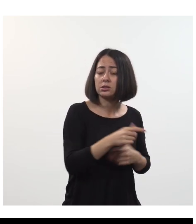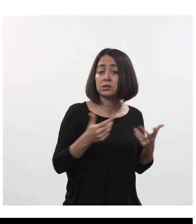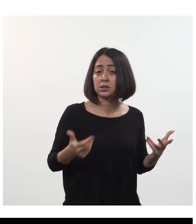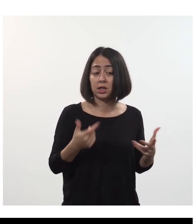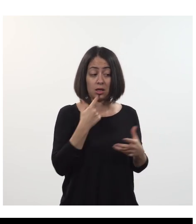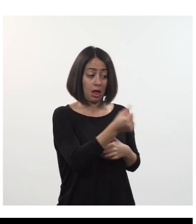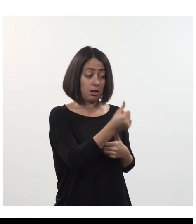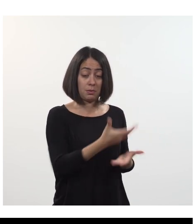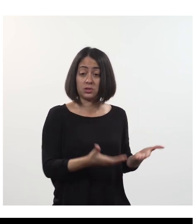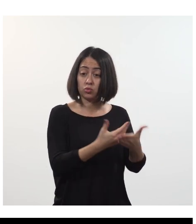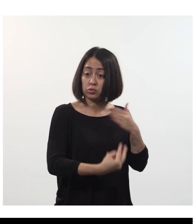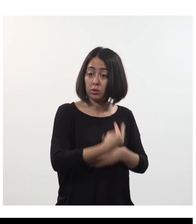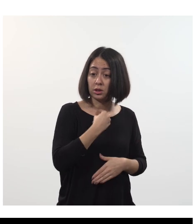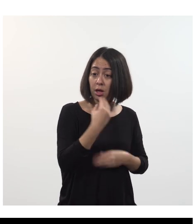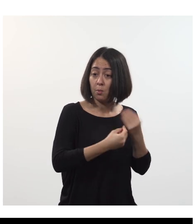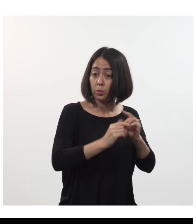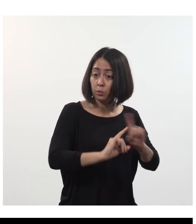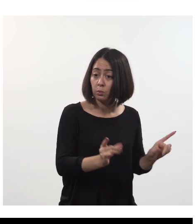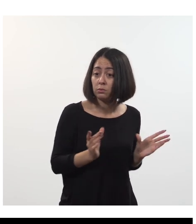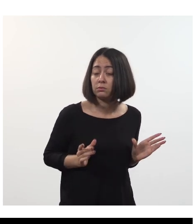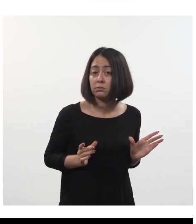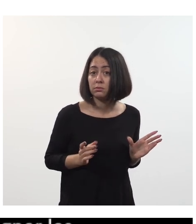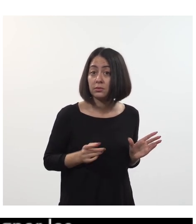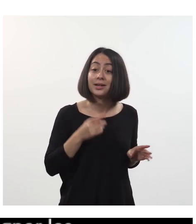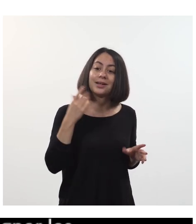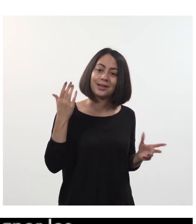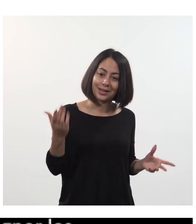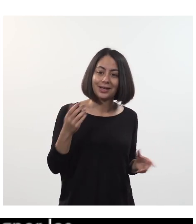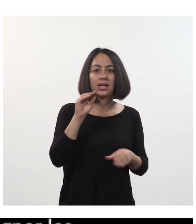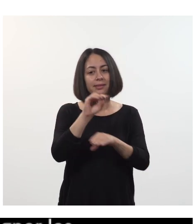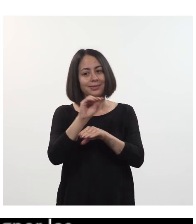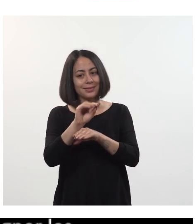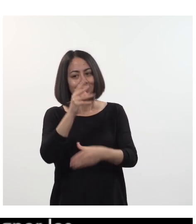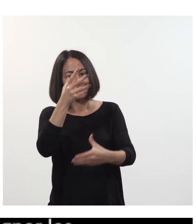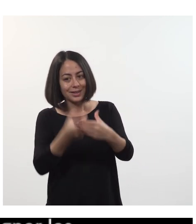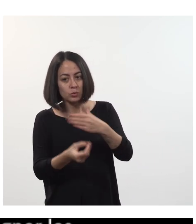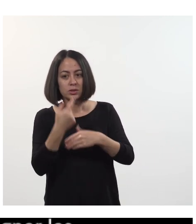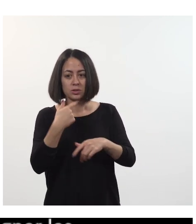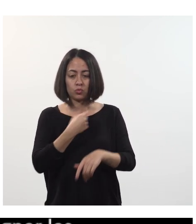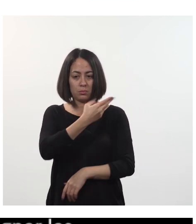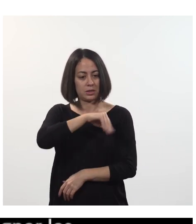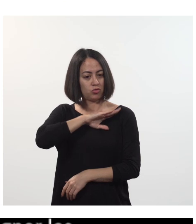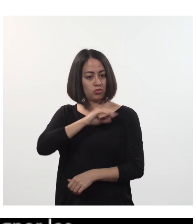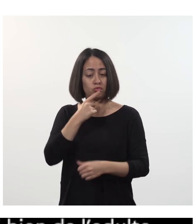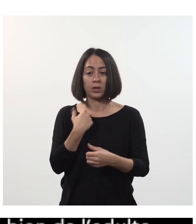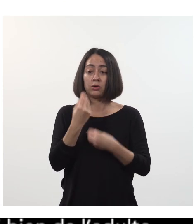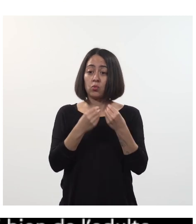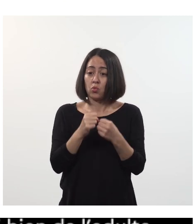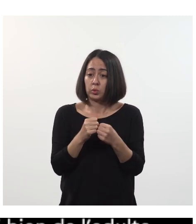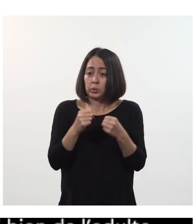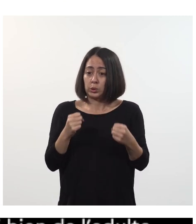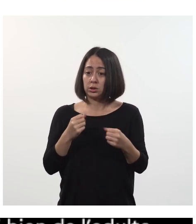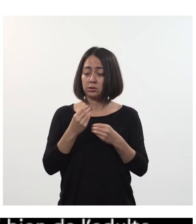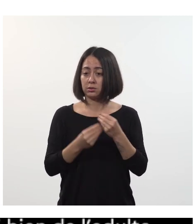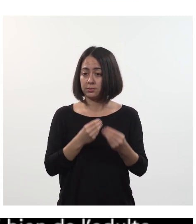de handicap, et de permettre d'avoir une prise en charge de la dénutrition, du surpoids et de l'obésité. Pour réaliser ces